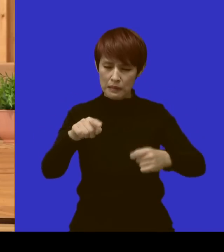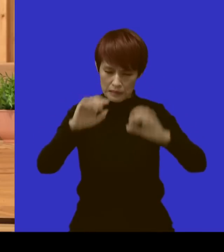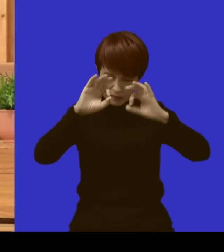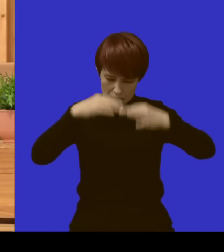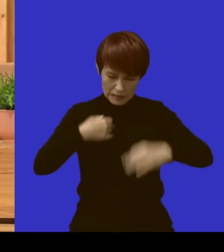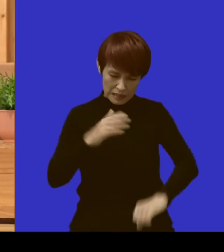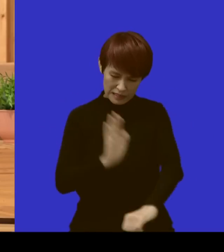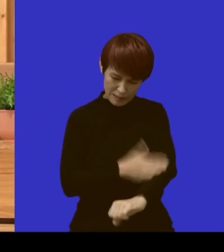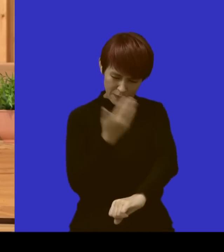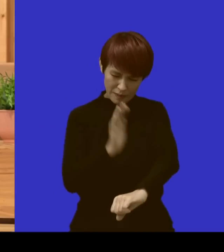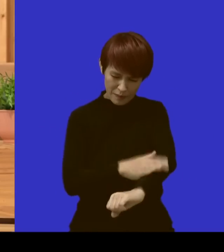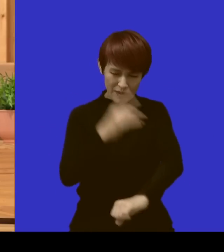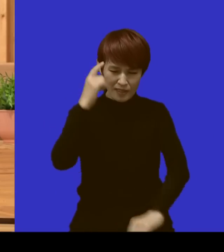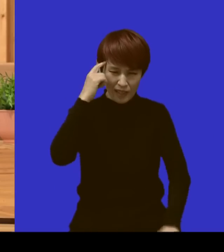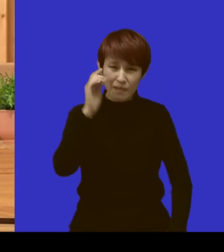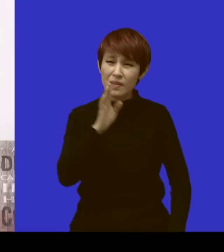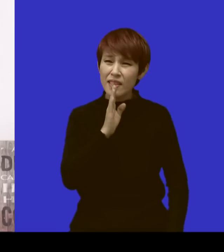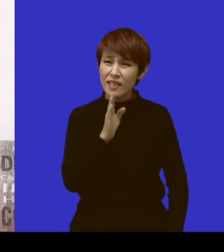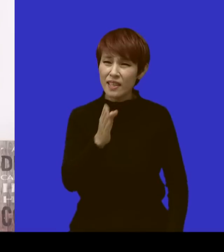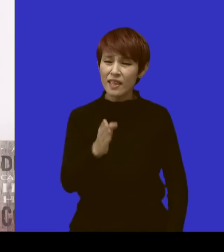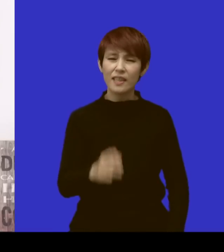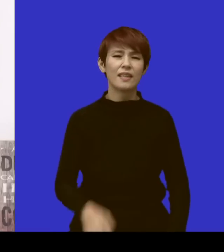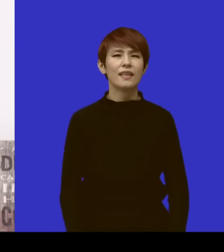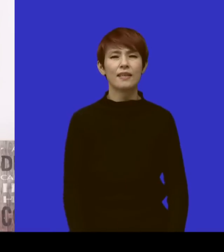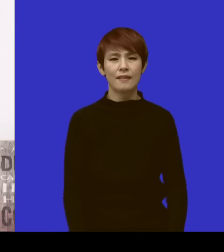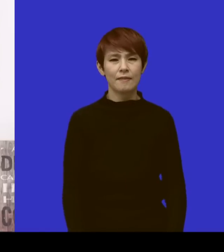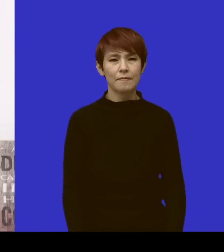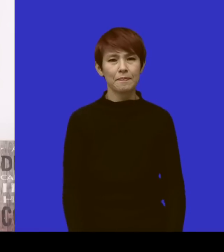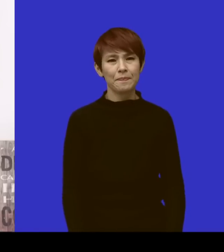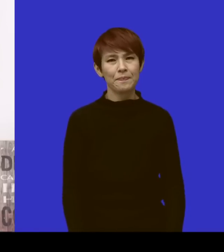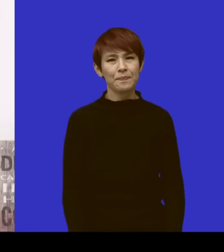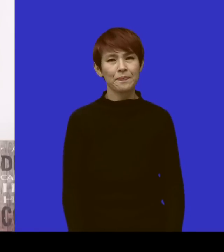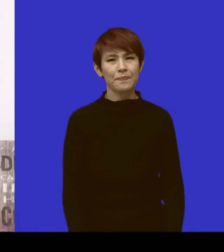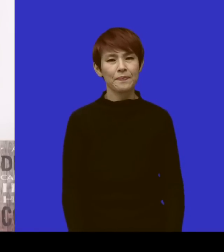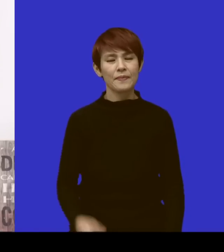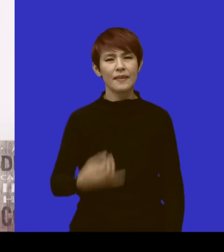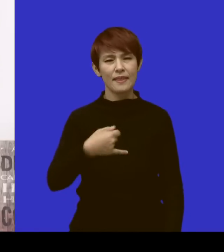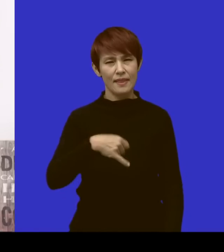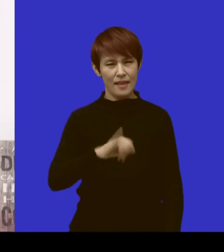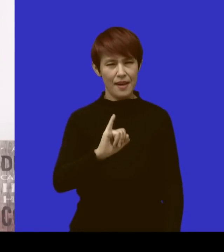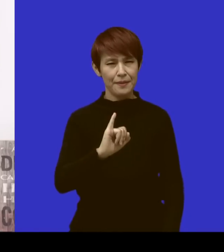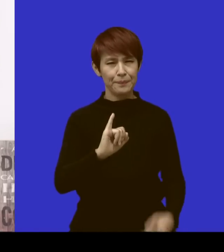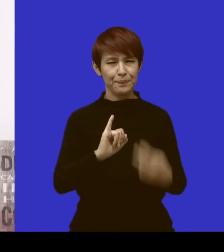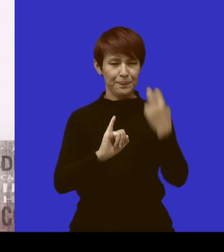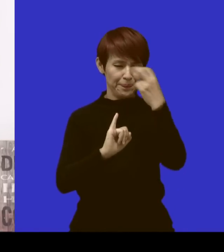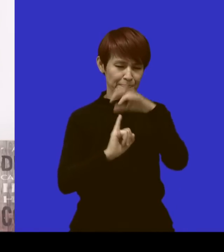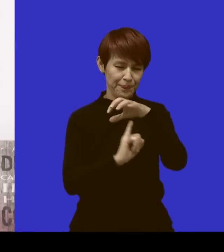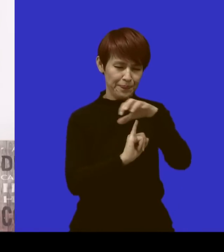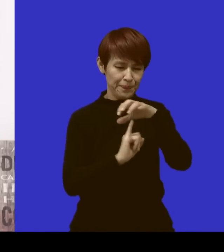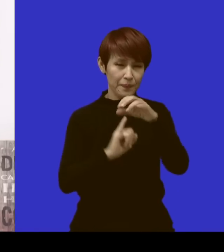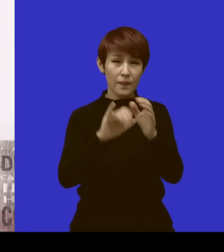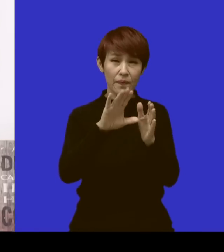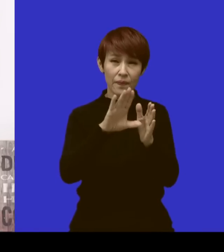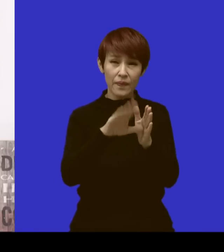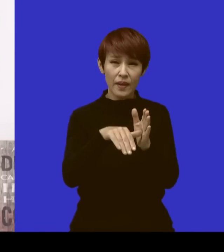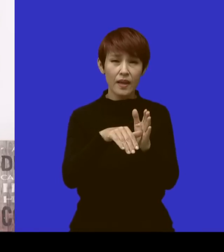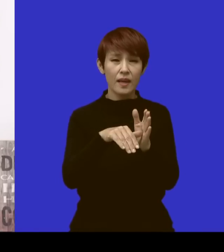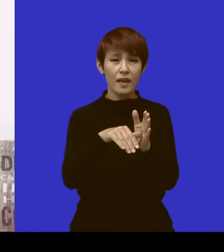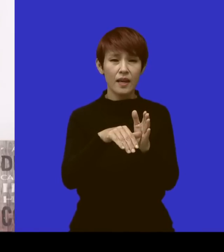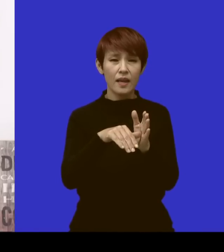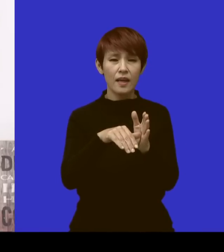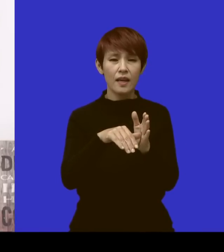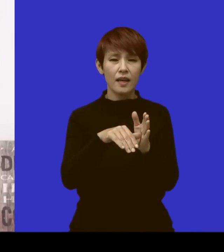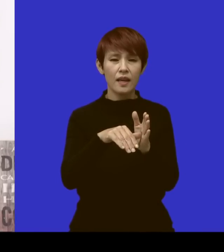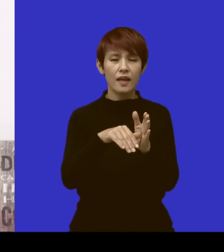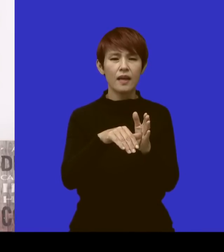배어 있는 것 같다는 느낌이 들었어요, 사실은. 그러니까 아이를 케어를 하다 보면 네. 이제 그렇게